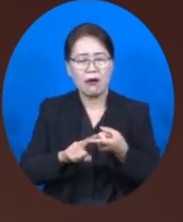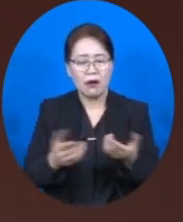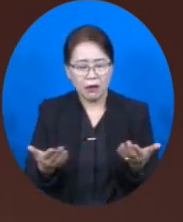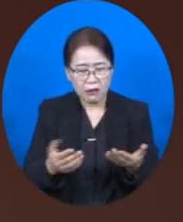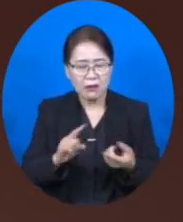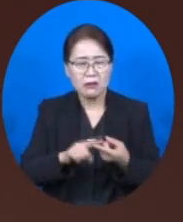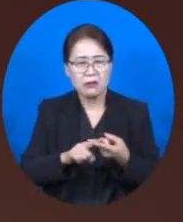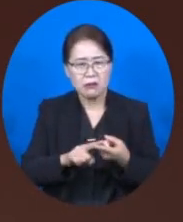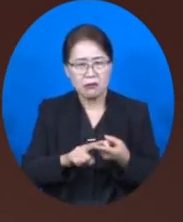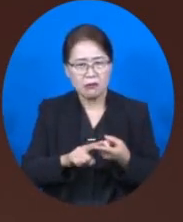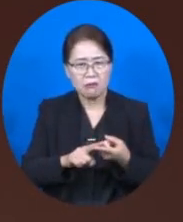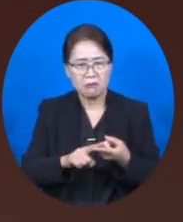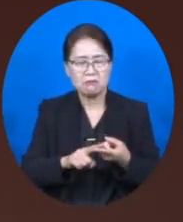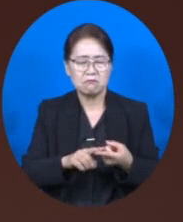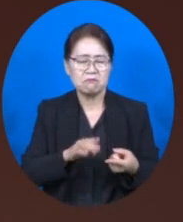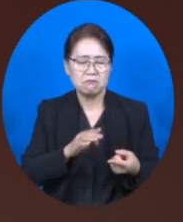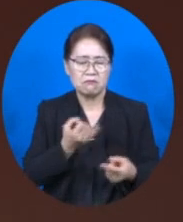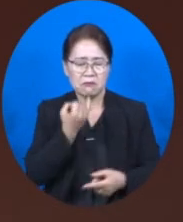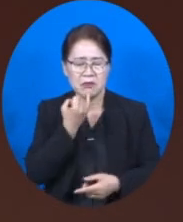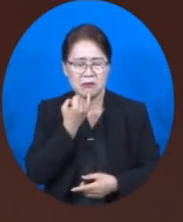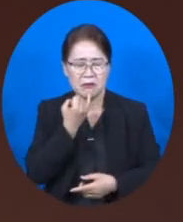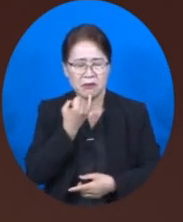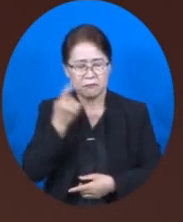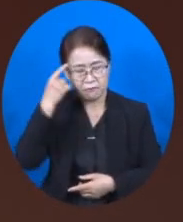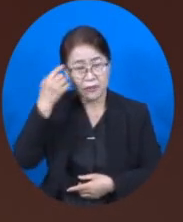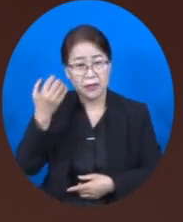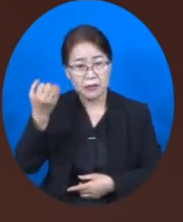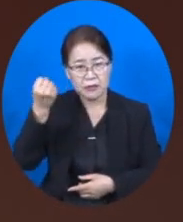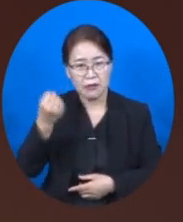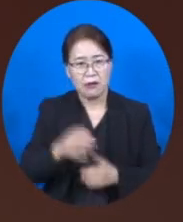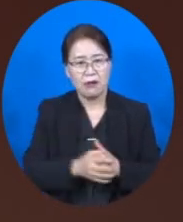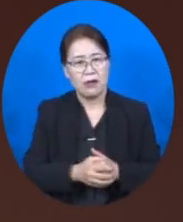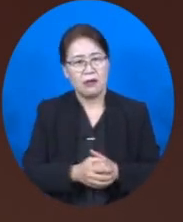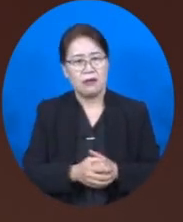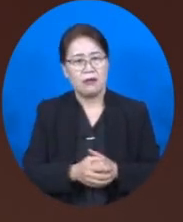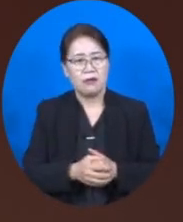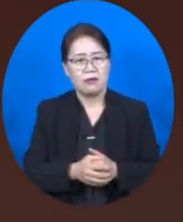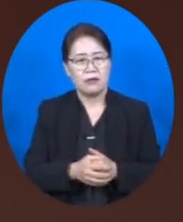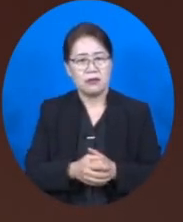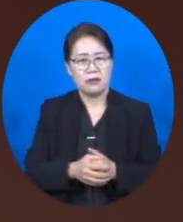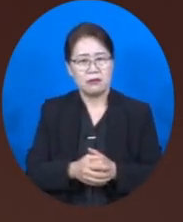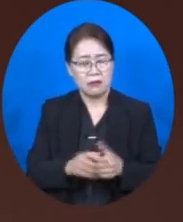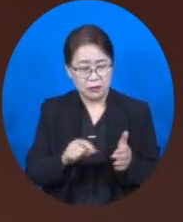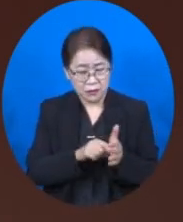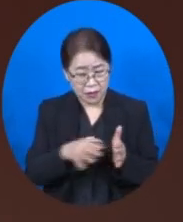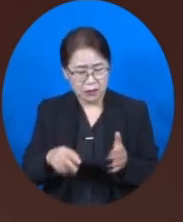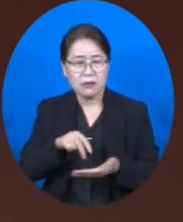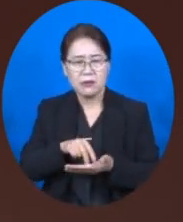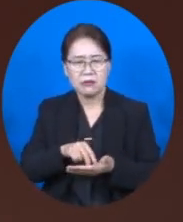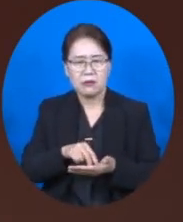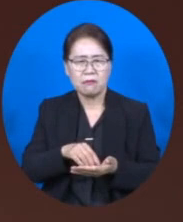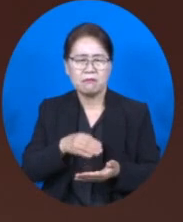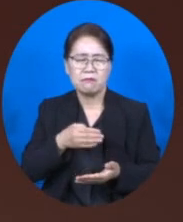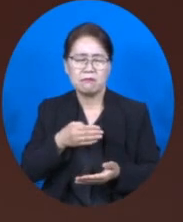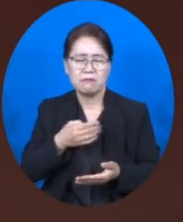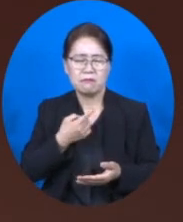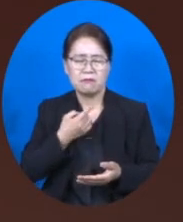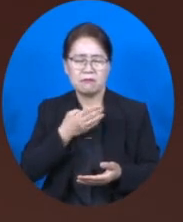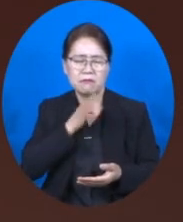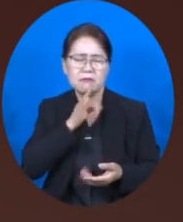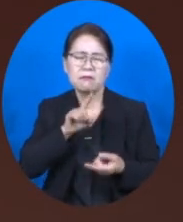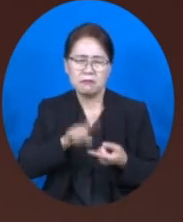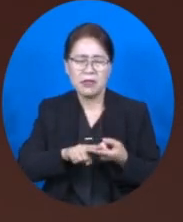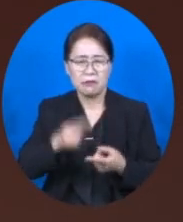직업상 얼마든지 있을 수 있는 일이라고 생각을 했어요 아니 어쩌면 세리로서 당연한 거라고 생각을 했단